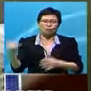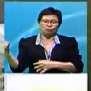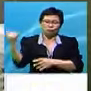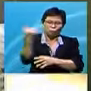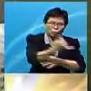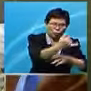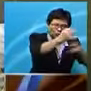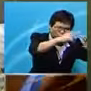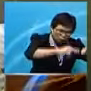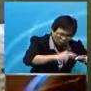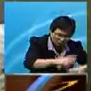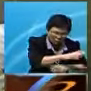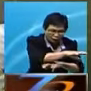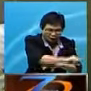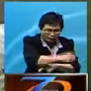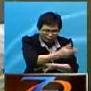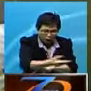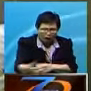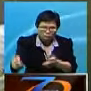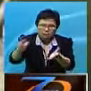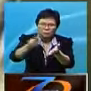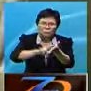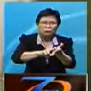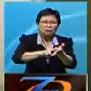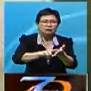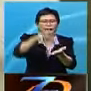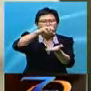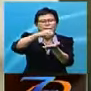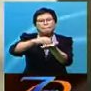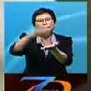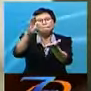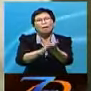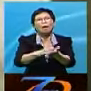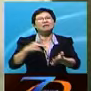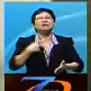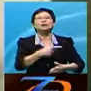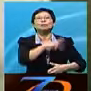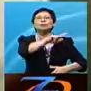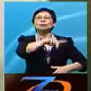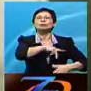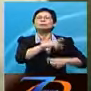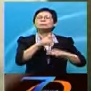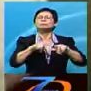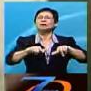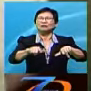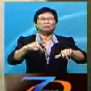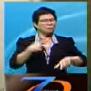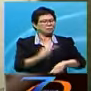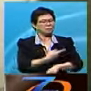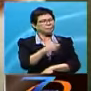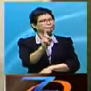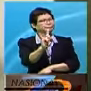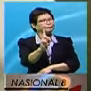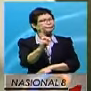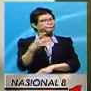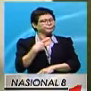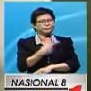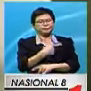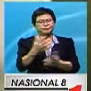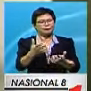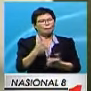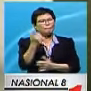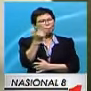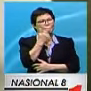research, dia dapat bahan, dia berdaftar, pattern dia punya, kita punya kayu. Ini kita tak nak.